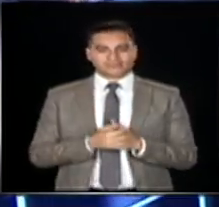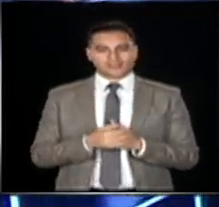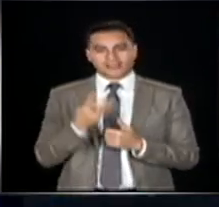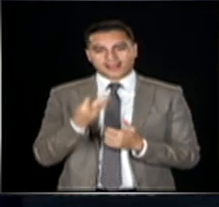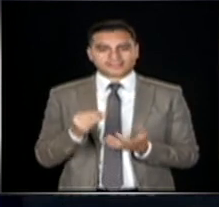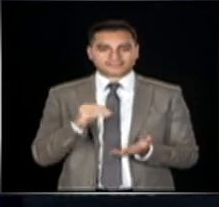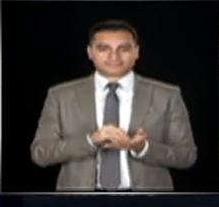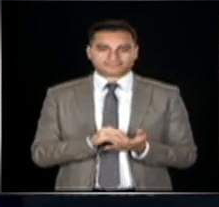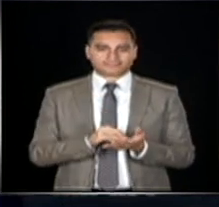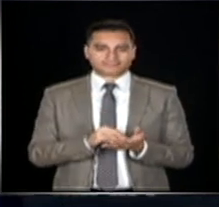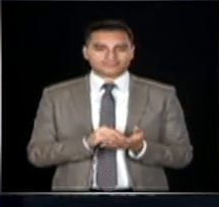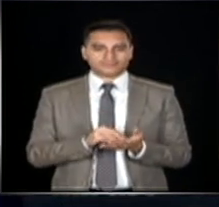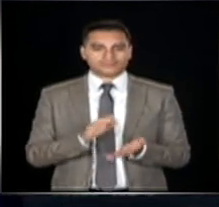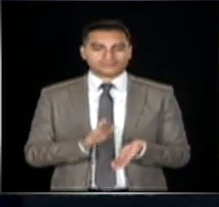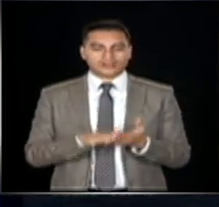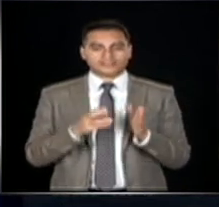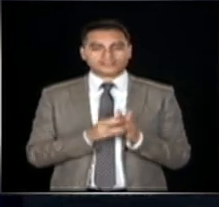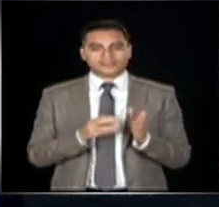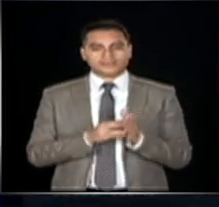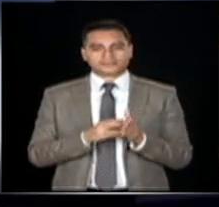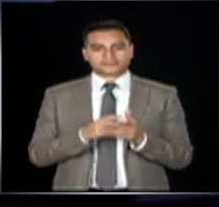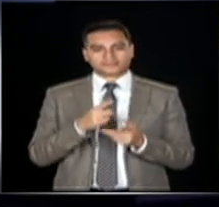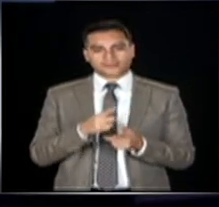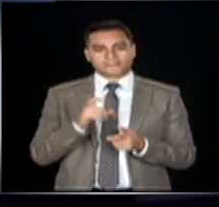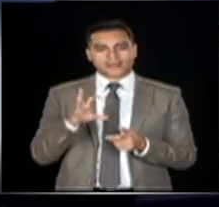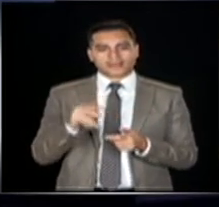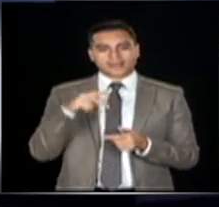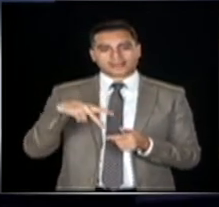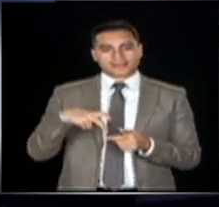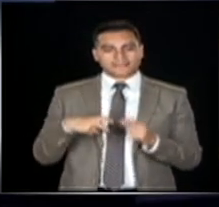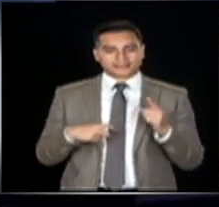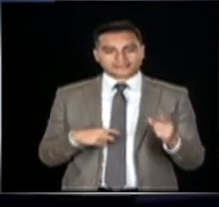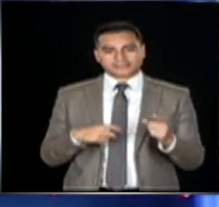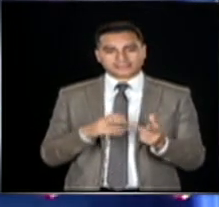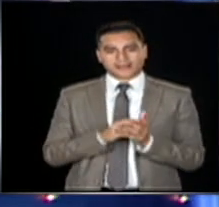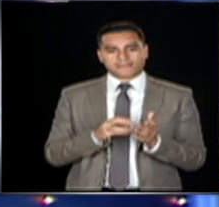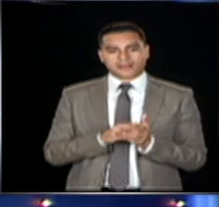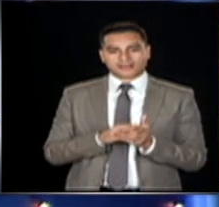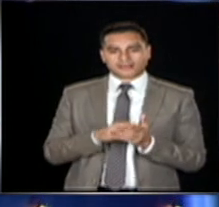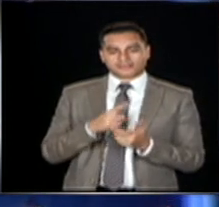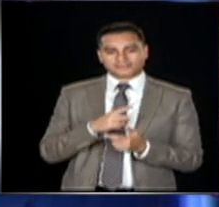30 نقطة لجامعة بنها، النتيجة 80 جامعة بنها،